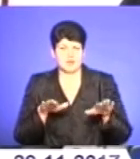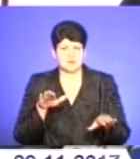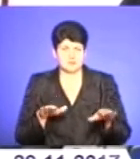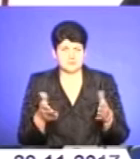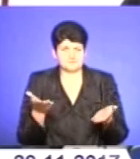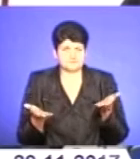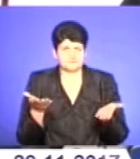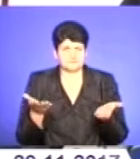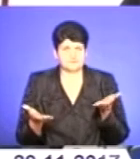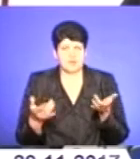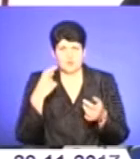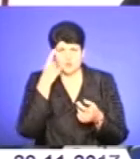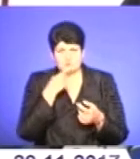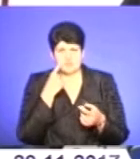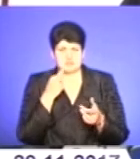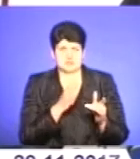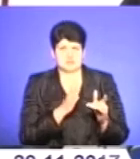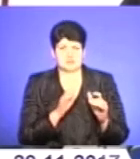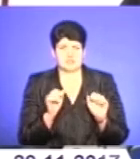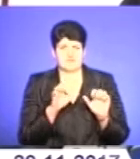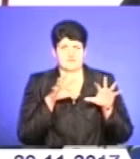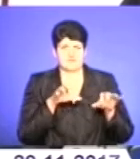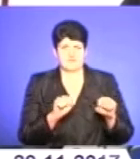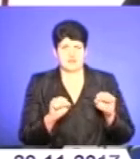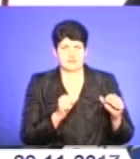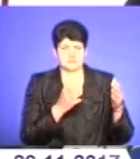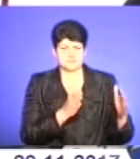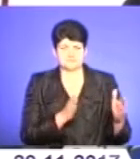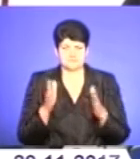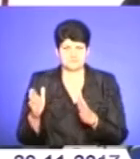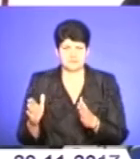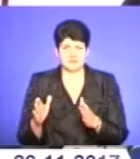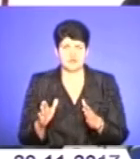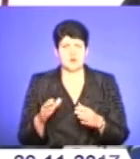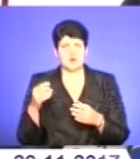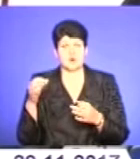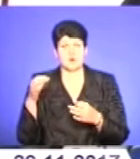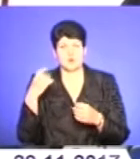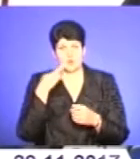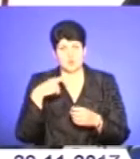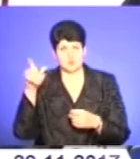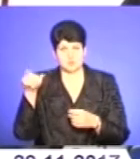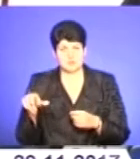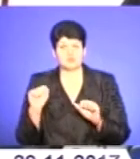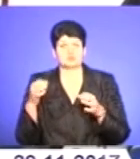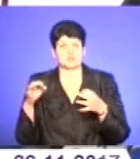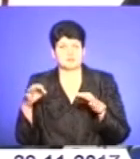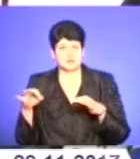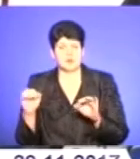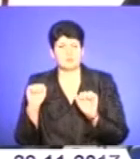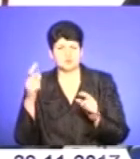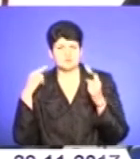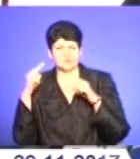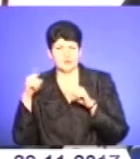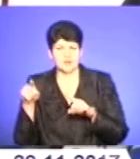особистості і системи. Особистості, яка може бути вільною, яка може творити, і система,